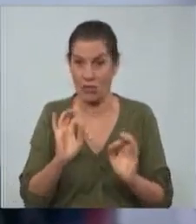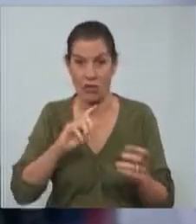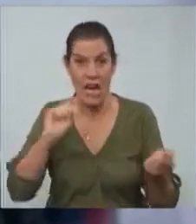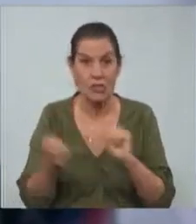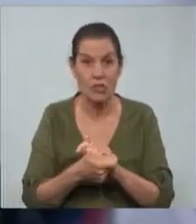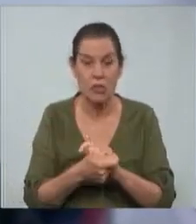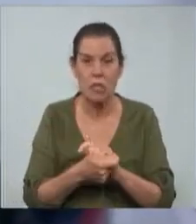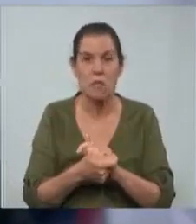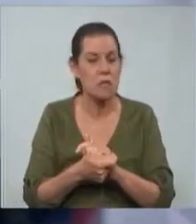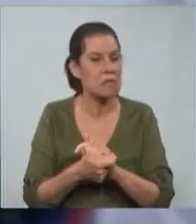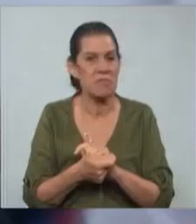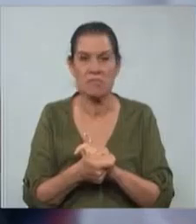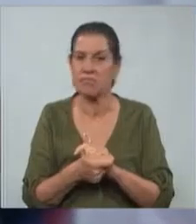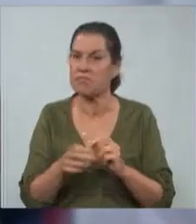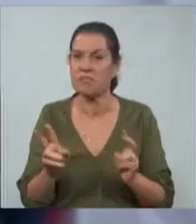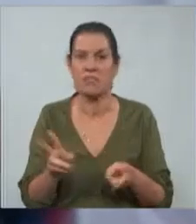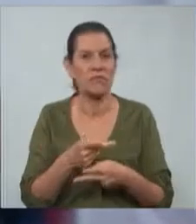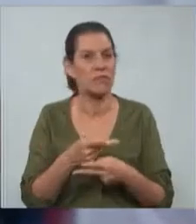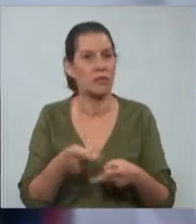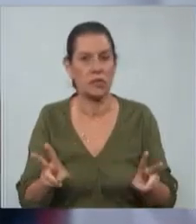הזה שהם קיבלו.